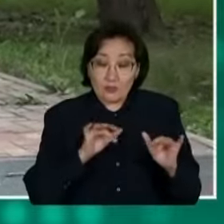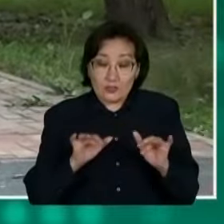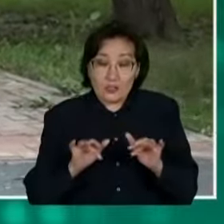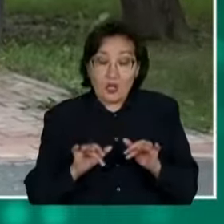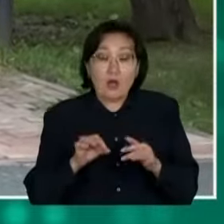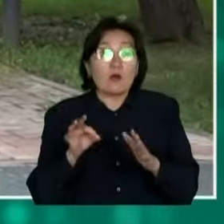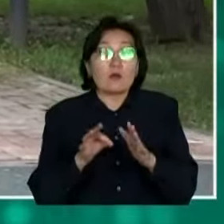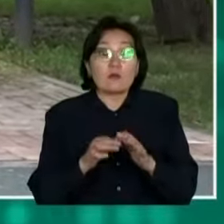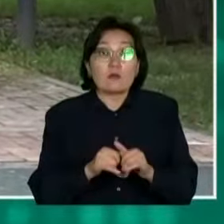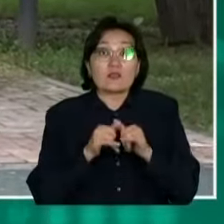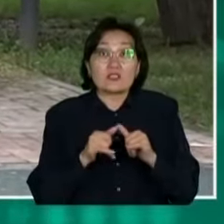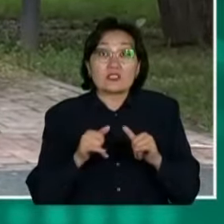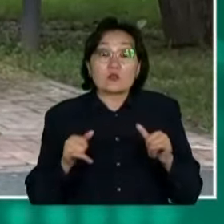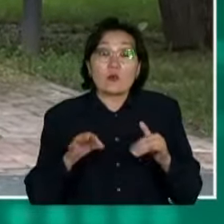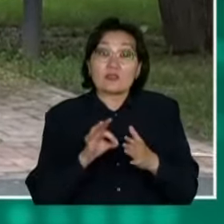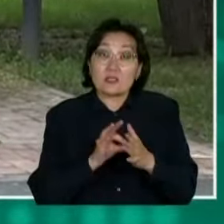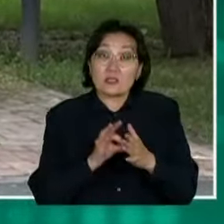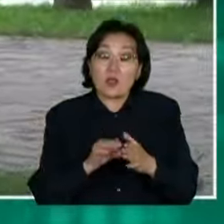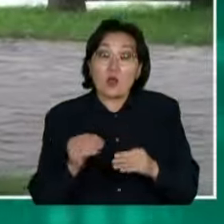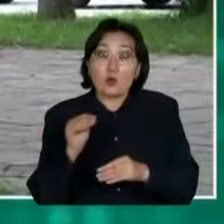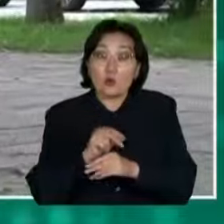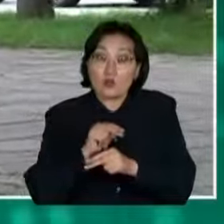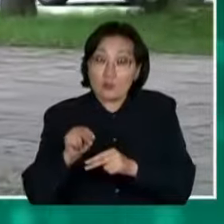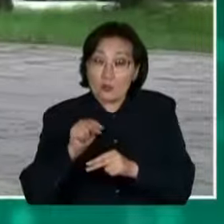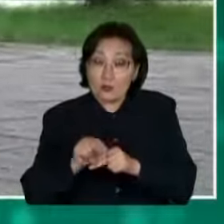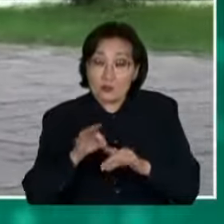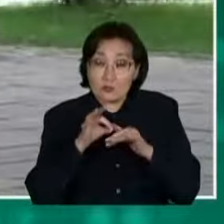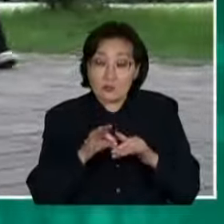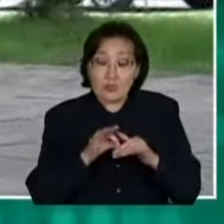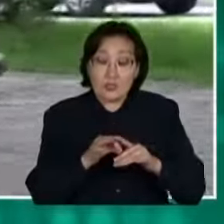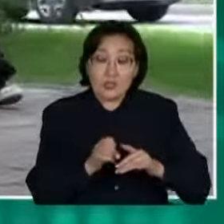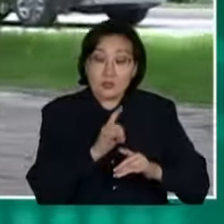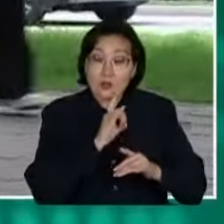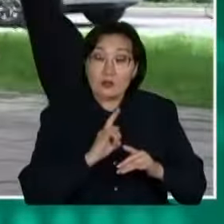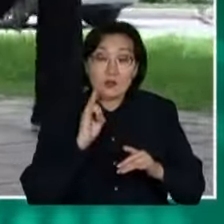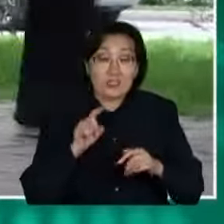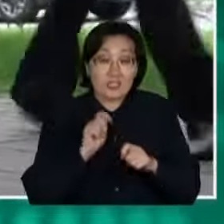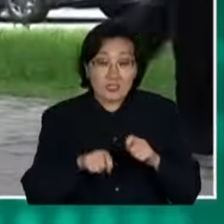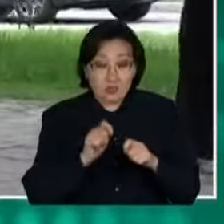оқытылды. Әйел тергеушілермен аталмыш академияның қабырғасында